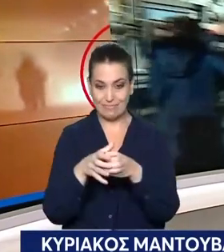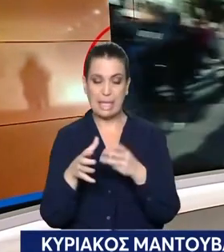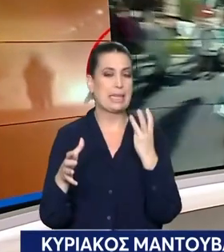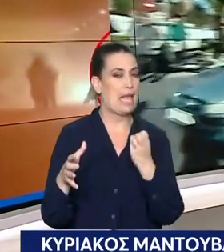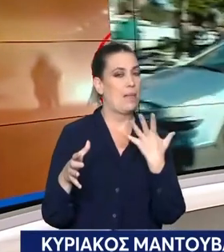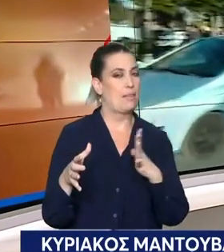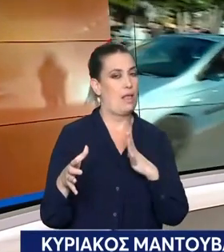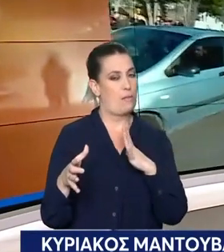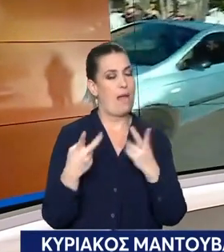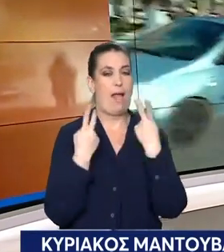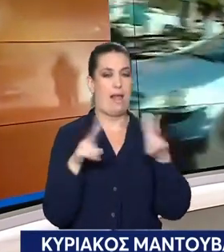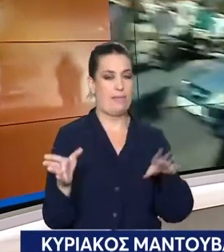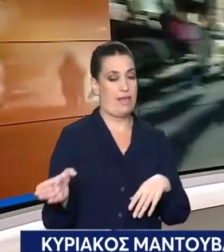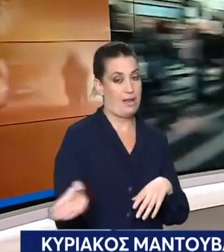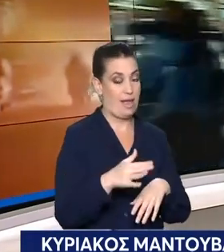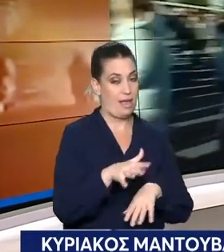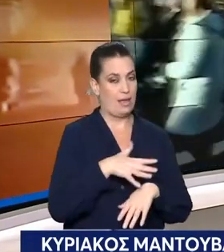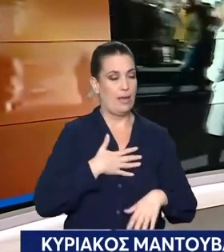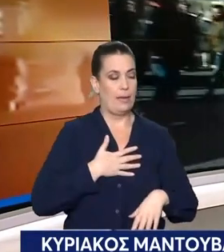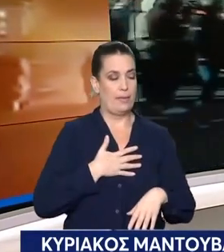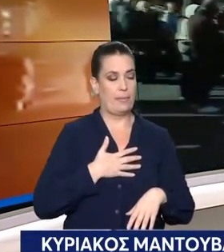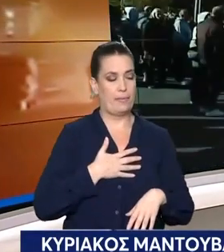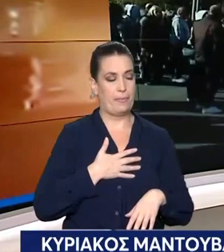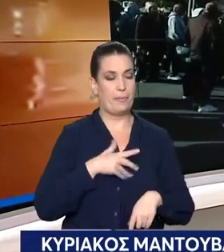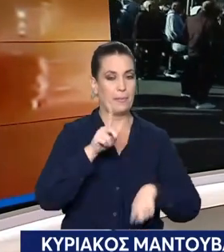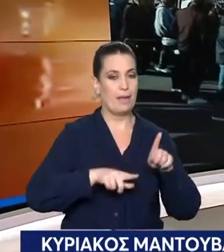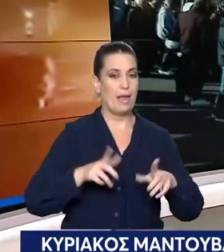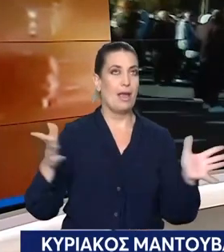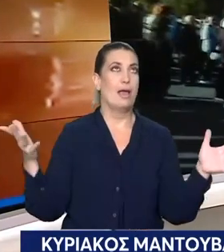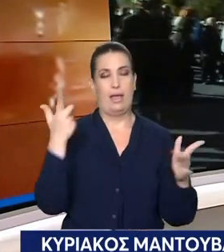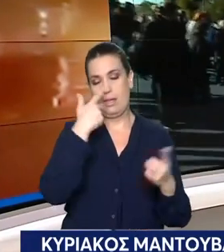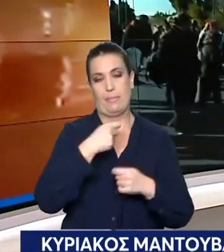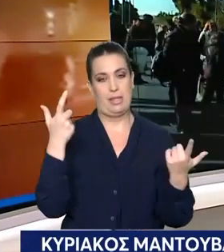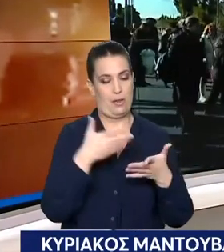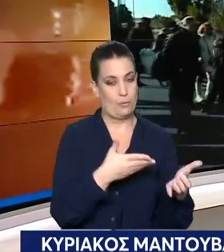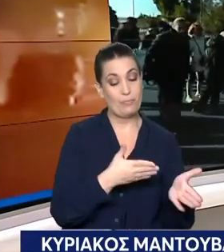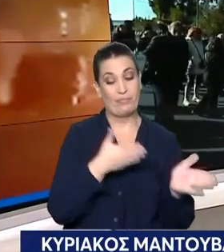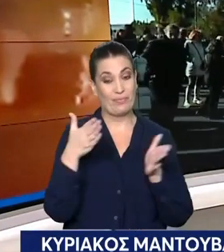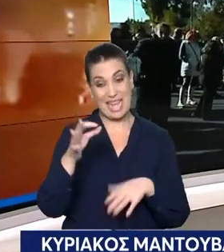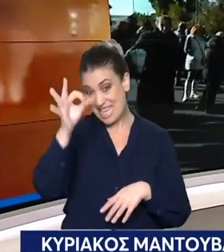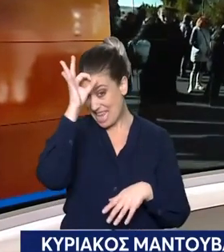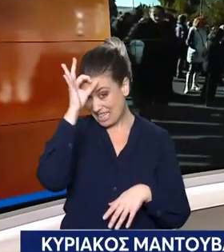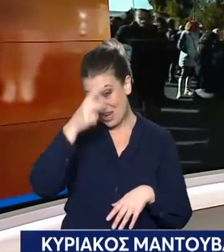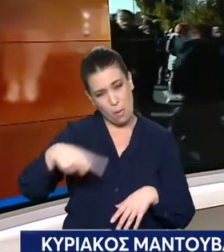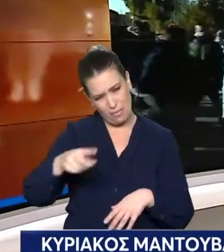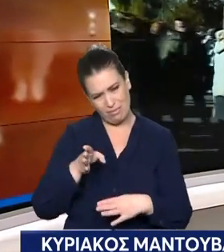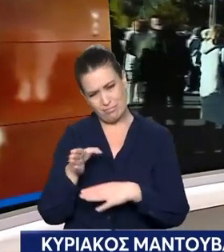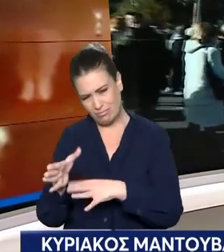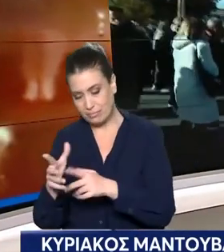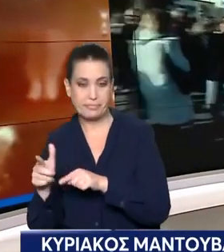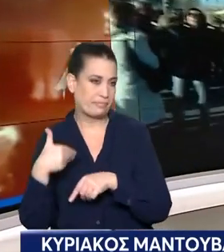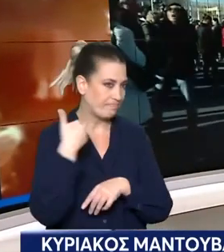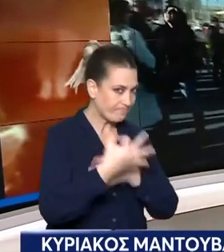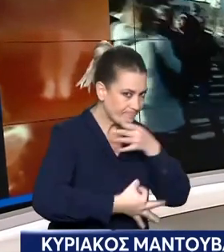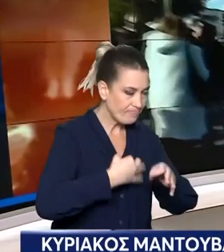μια ανακούφιση, όπως σου μετέφερα και στην προηγούμενη σύνδεσή μας, καθώς εδώ οι αστυνομικοί που έβγαιναν να εξηγήσουν τι ακριβώς συνέβαινε, τους είπαν